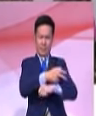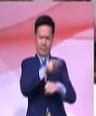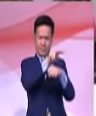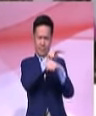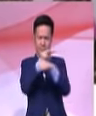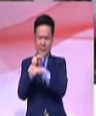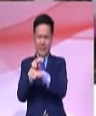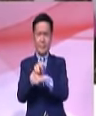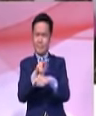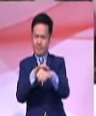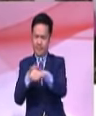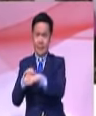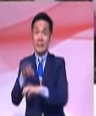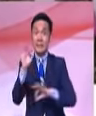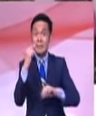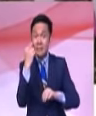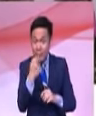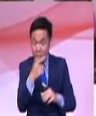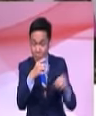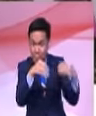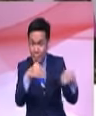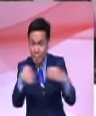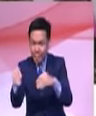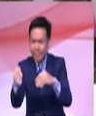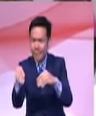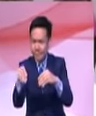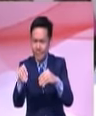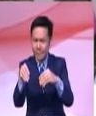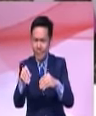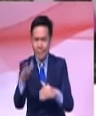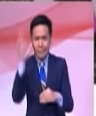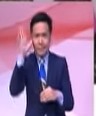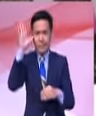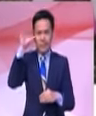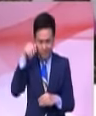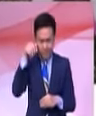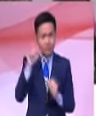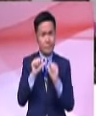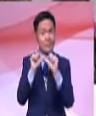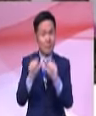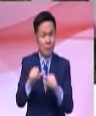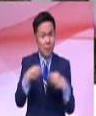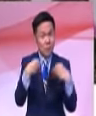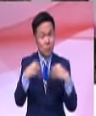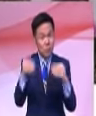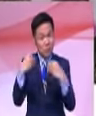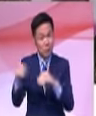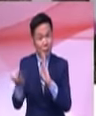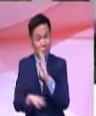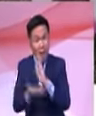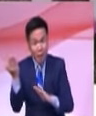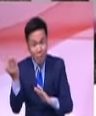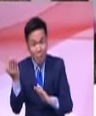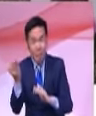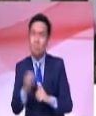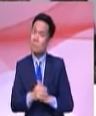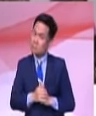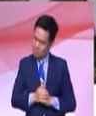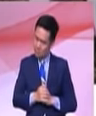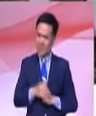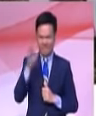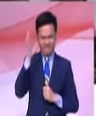mana-mana peniaga yang telah ditutup dan telah diberi amaran, dan mana-mana peniaga yang masih lagi